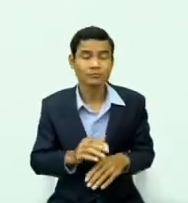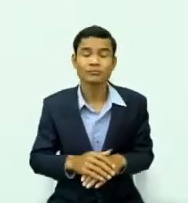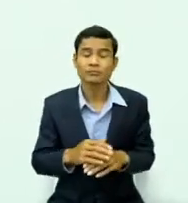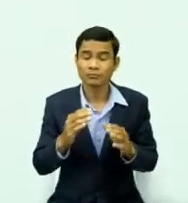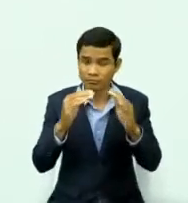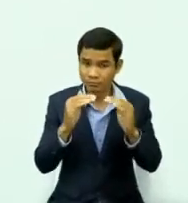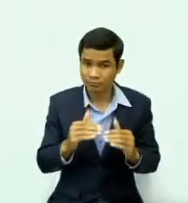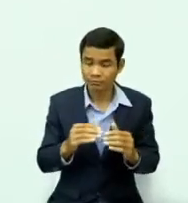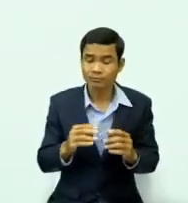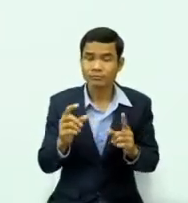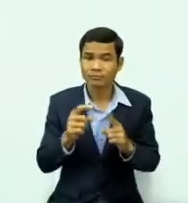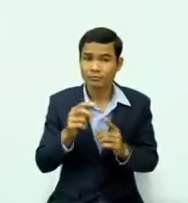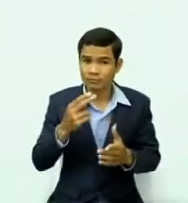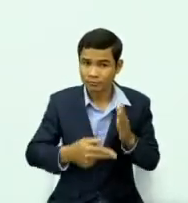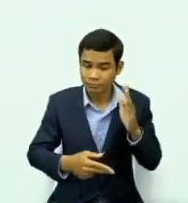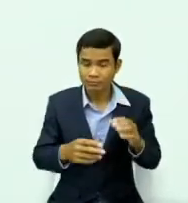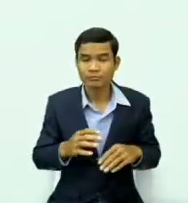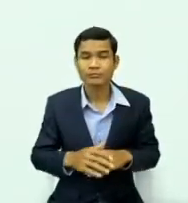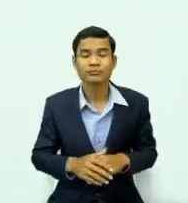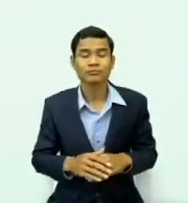Chà hai bàn tọa một tí.